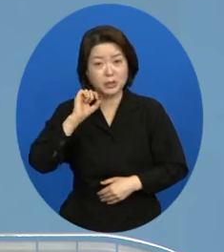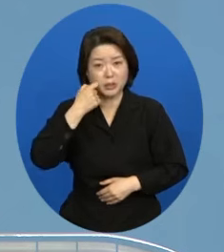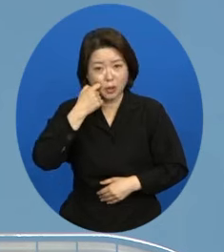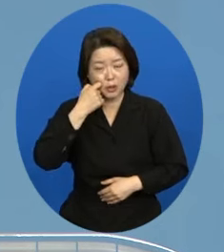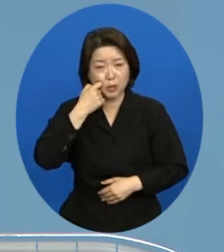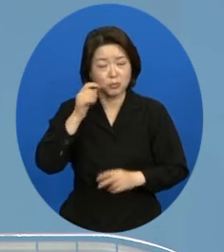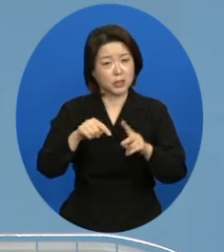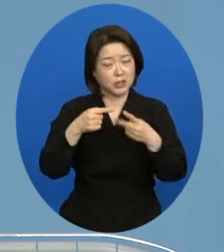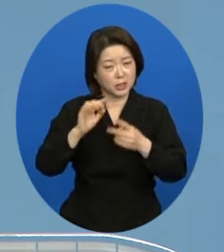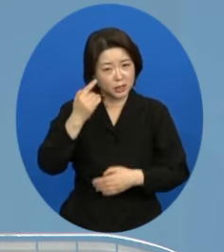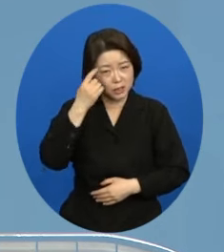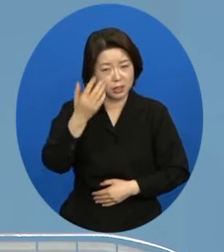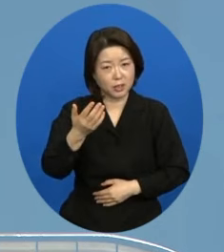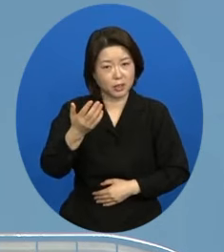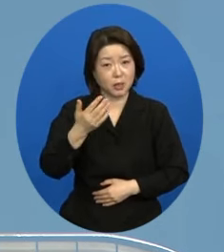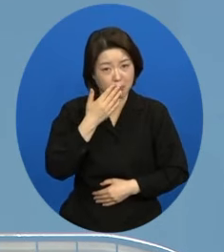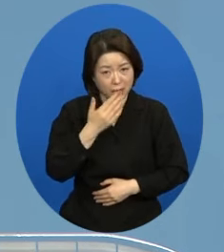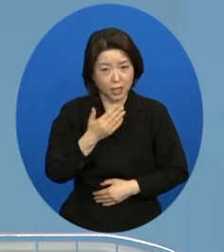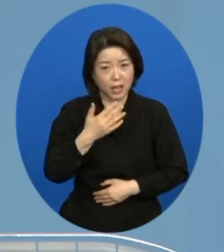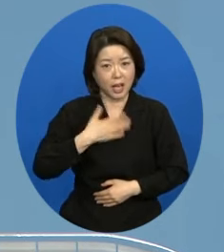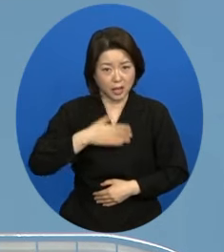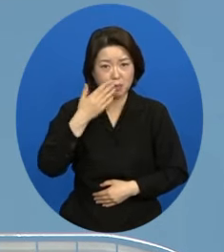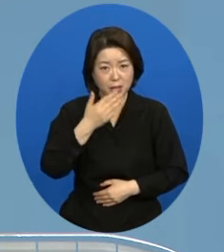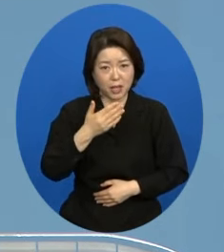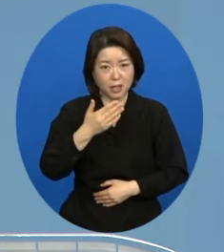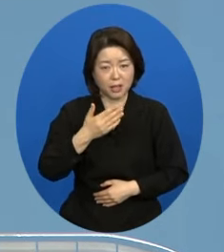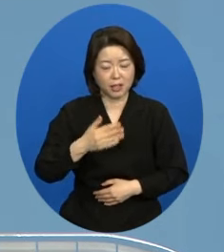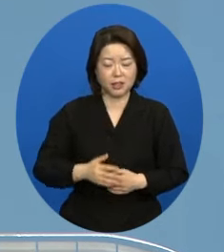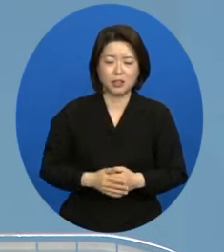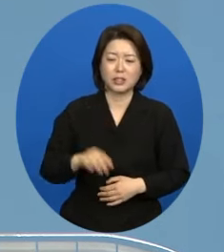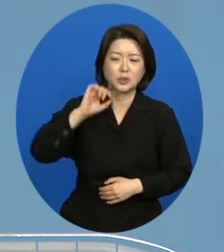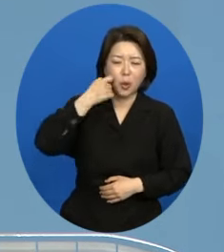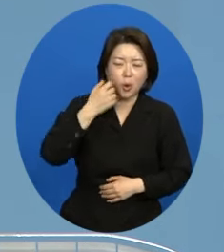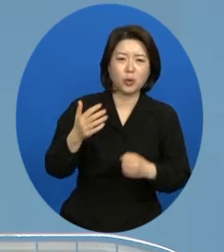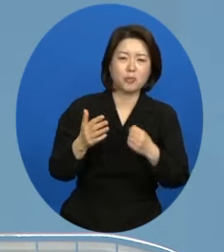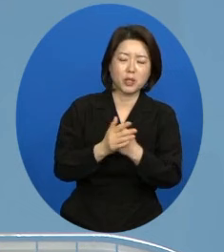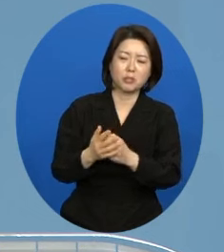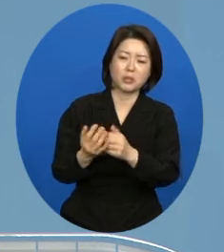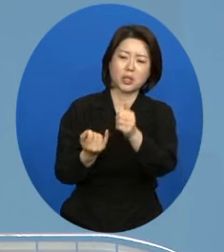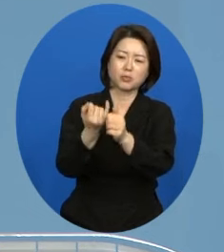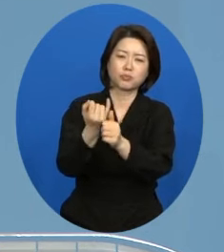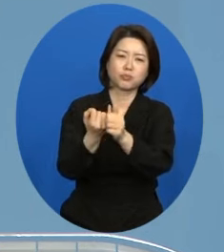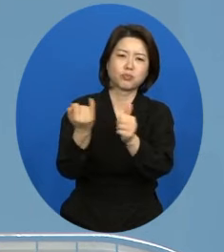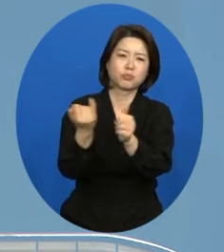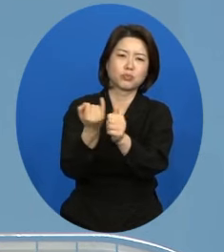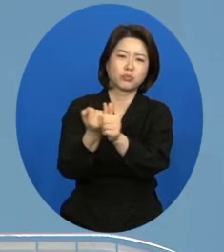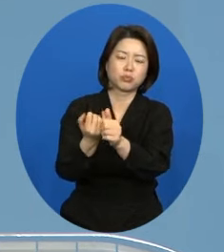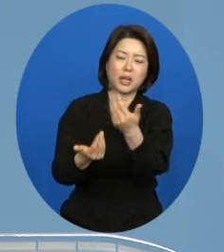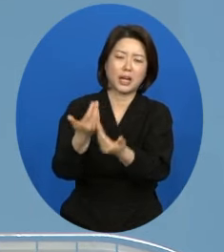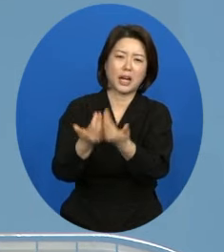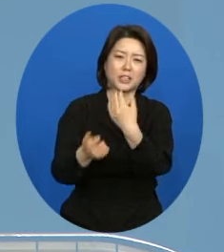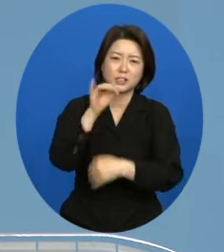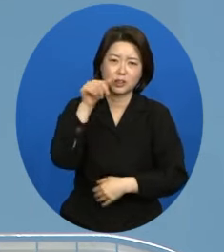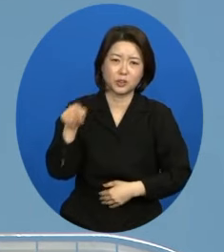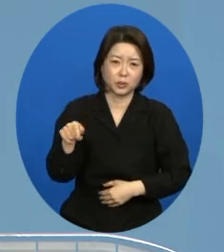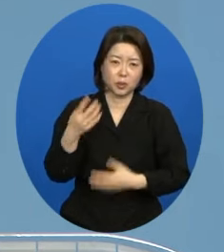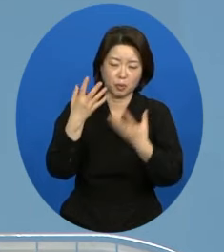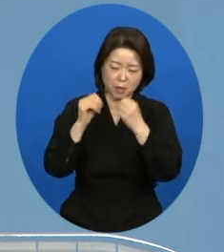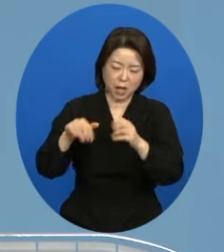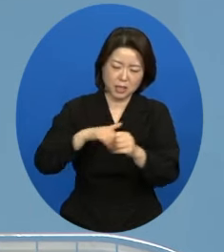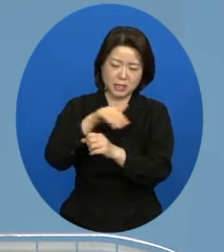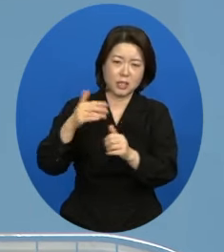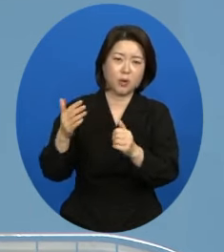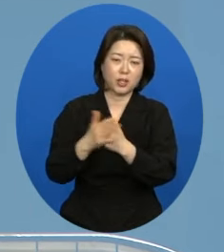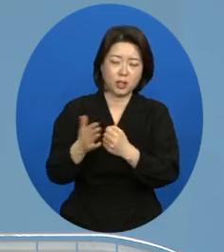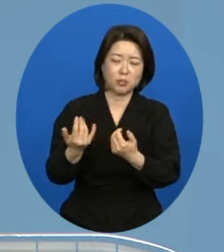상상이 되십니까 그 어려움으로 인한 부부 간의 갈등 많은 여러 가지 상황 때문에 이혼을